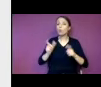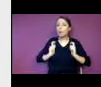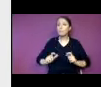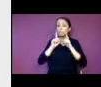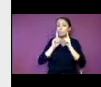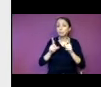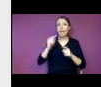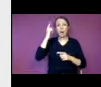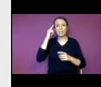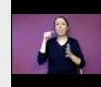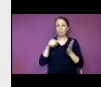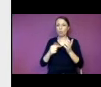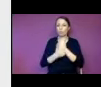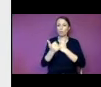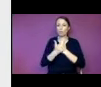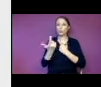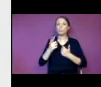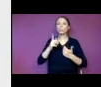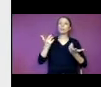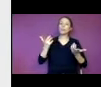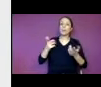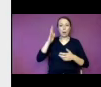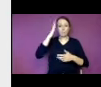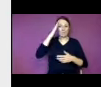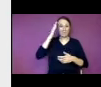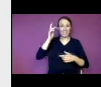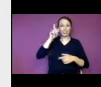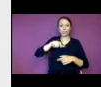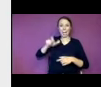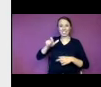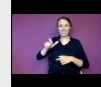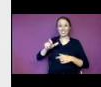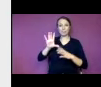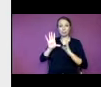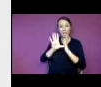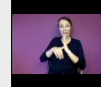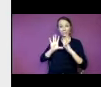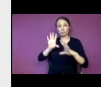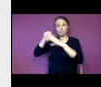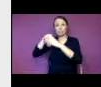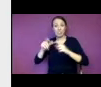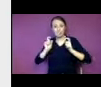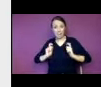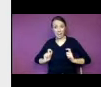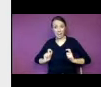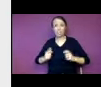mieszkańcami miasta, przebywającymi na wsi i starającymi się tą wieś przekształcać, czy to jako turyści, konsumenci, czy też jako